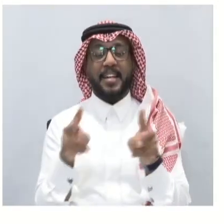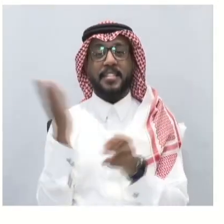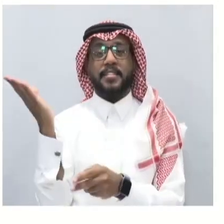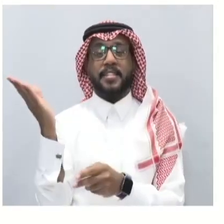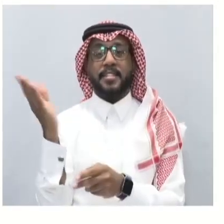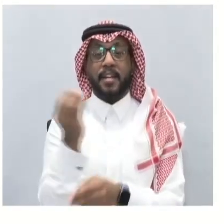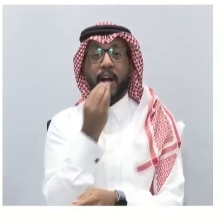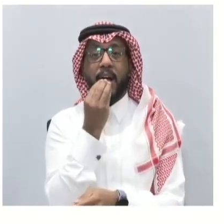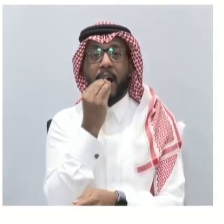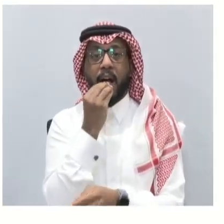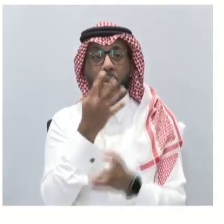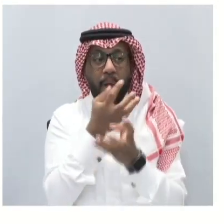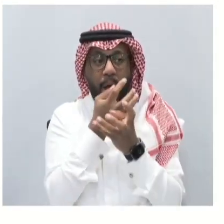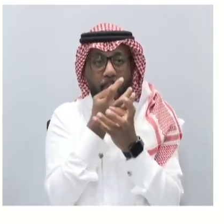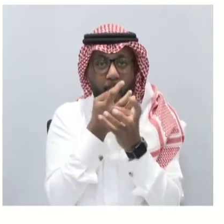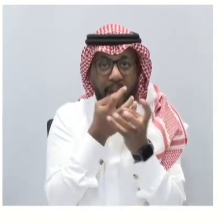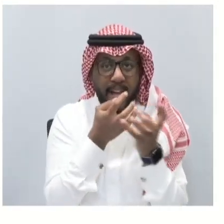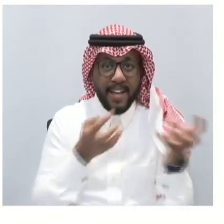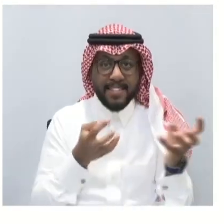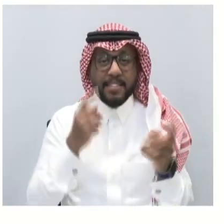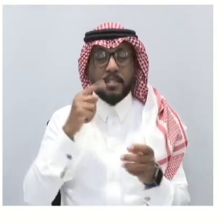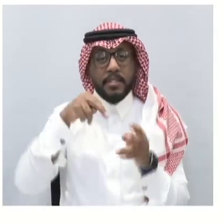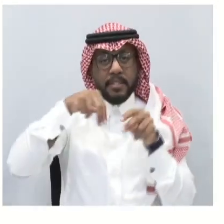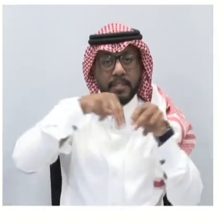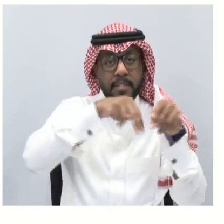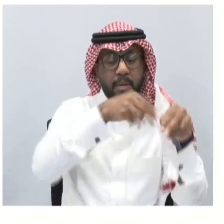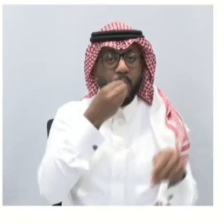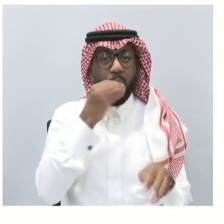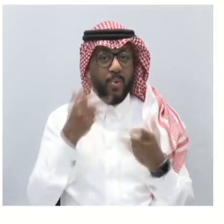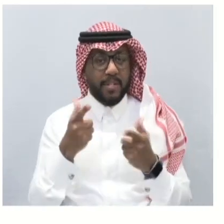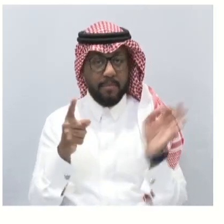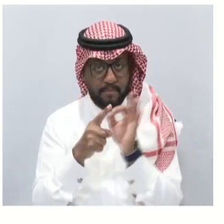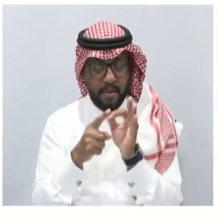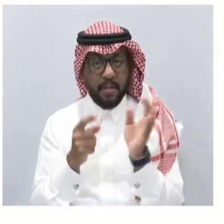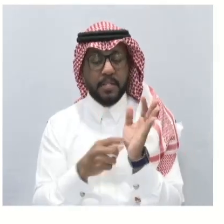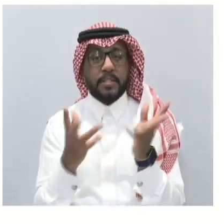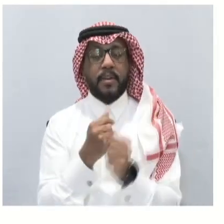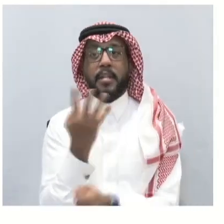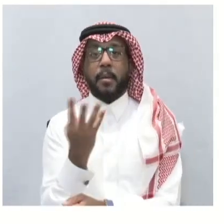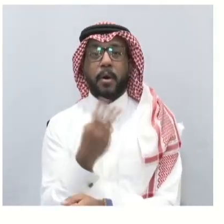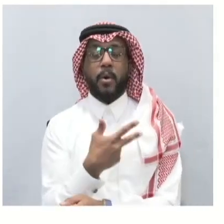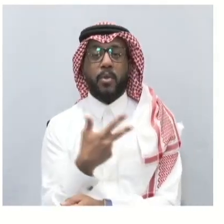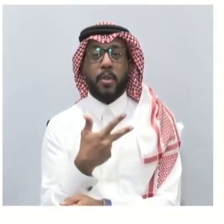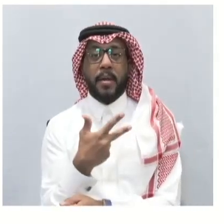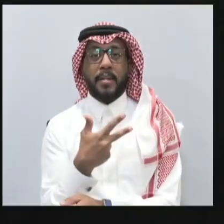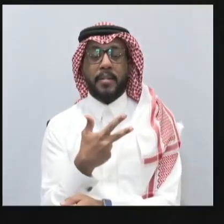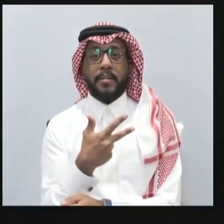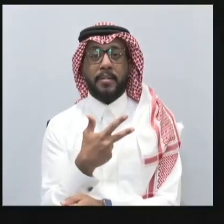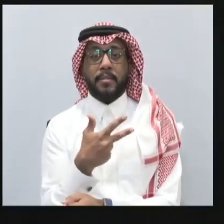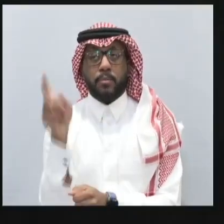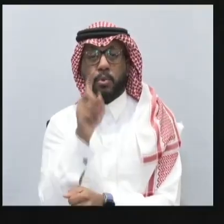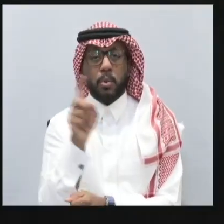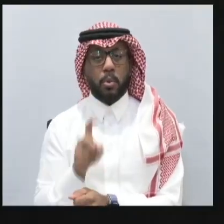تاكل الحيوانات عندنا بالكتاب بصفحه 84 بناخذ مجموعه